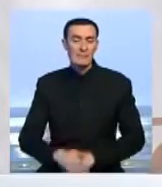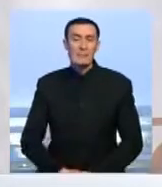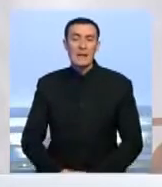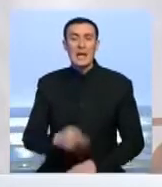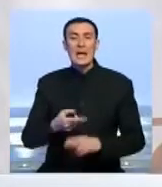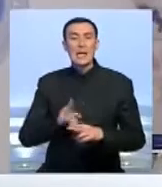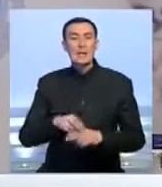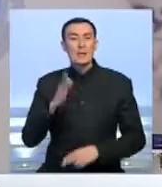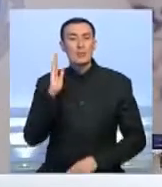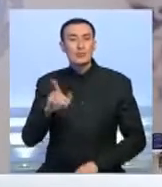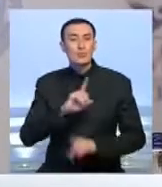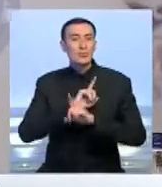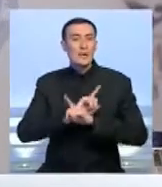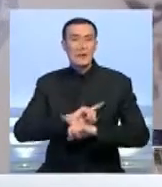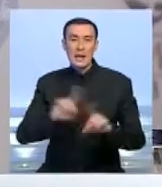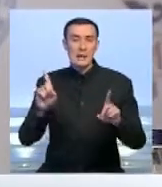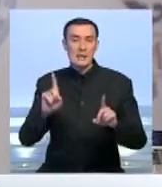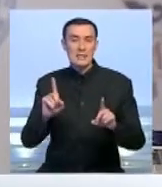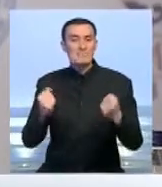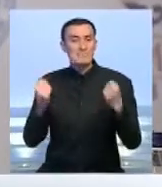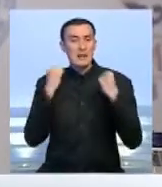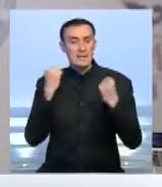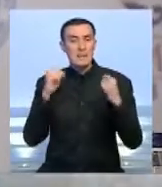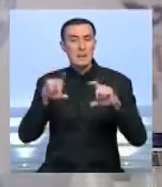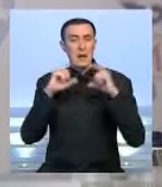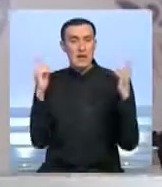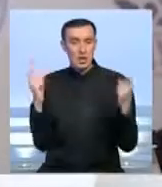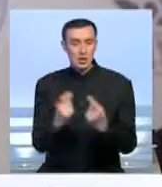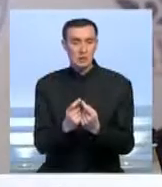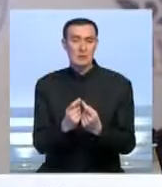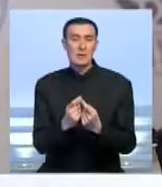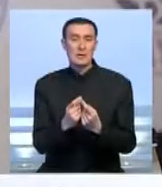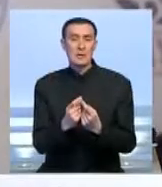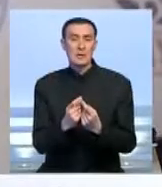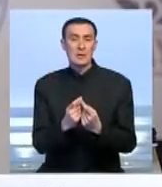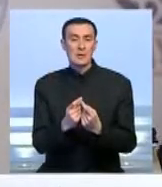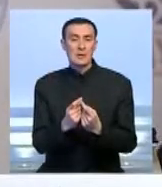будет уникальный спортивный манеж, где